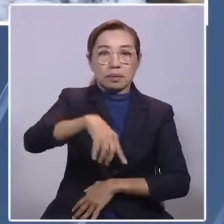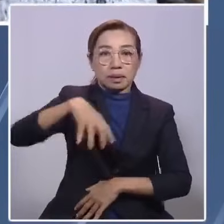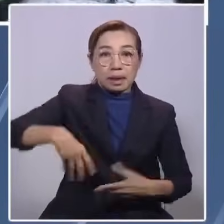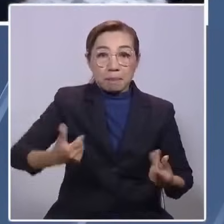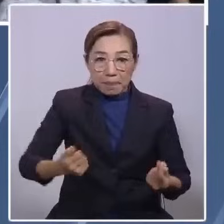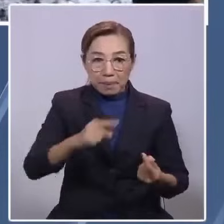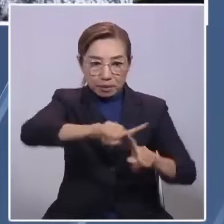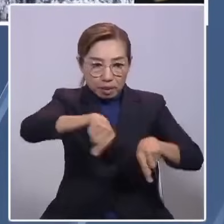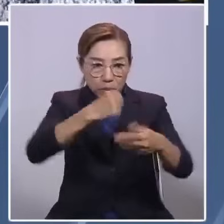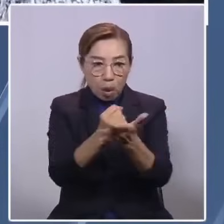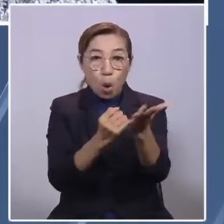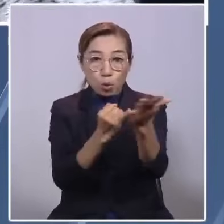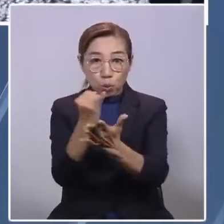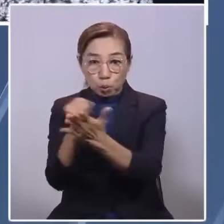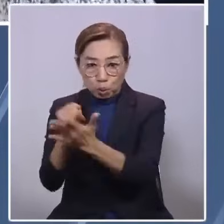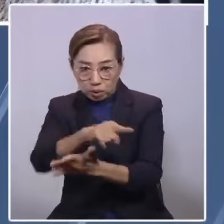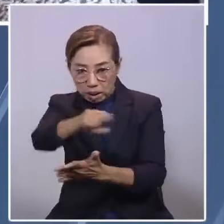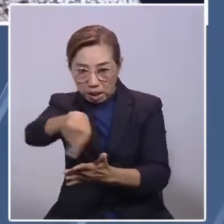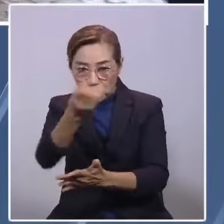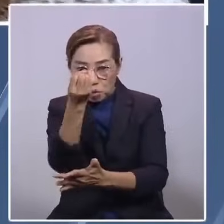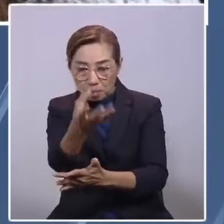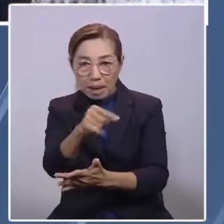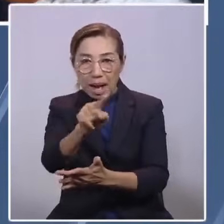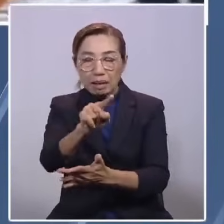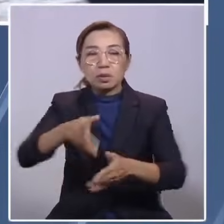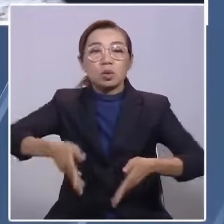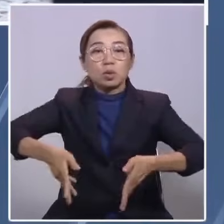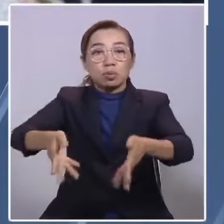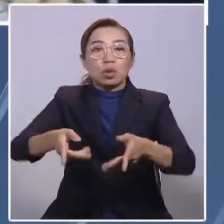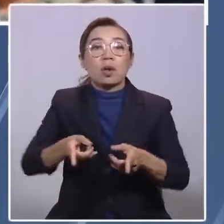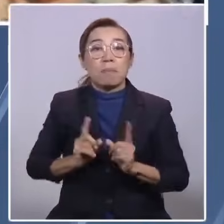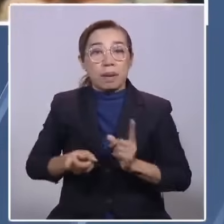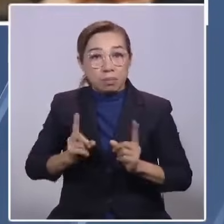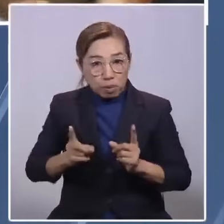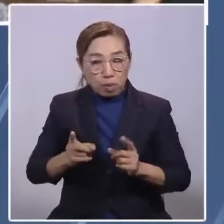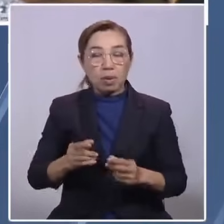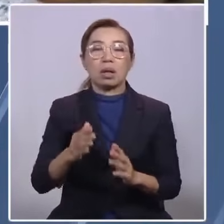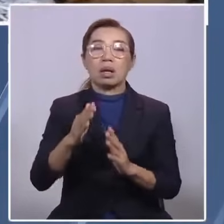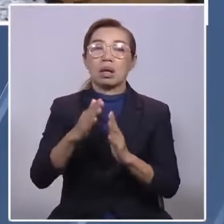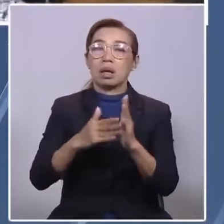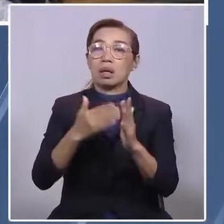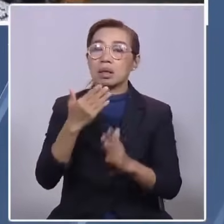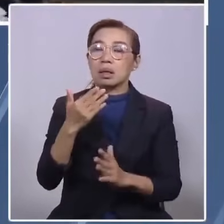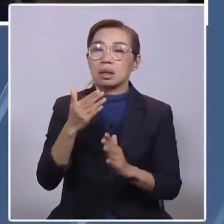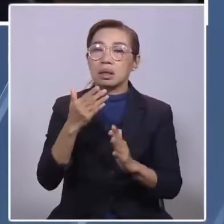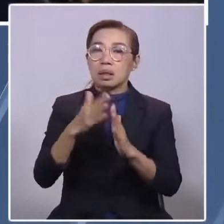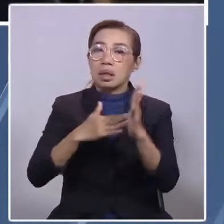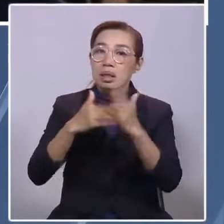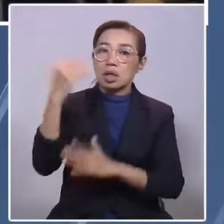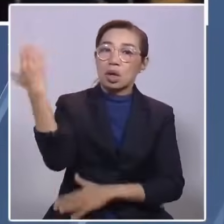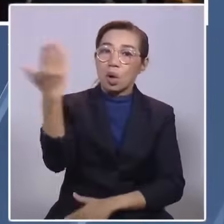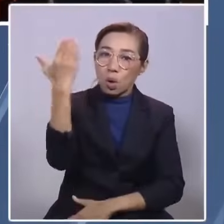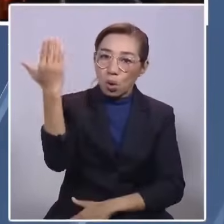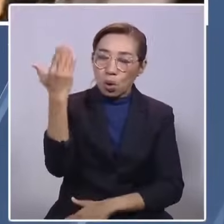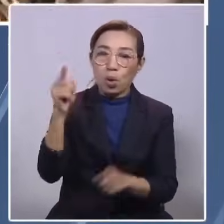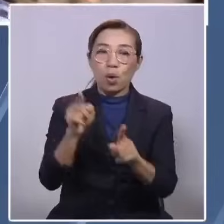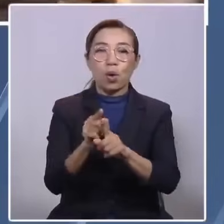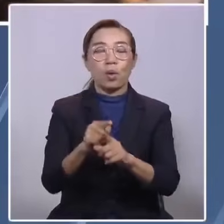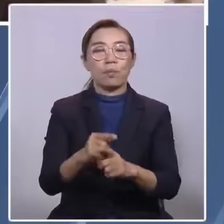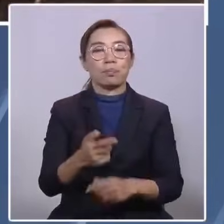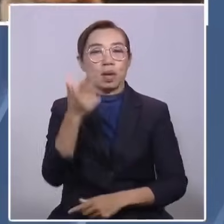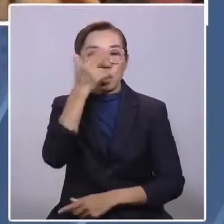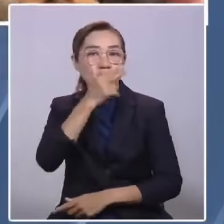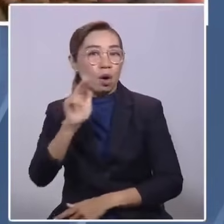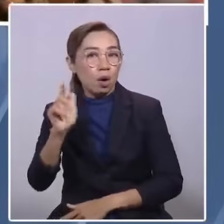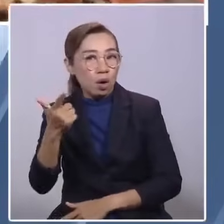รับอนุญาตเนี่ยส่วนใหญ่นะก็จะอยู่ในแถวย่านพัทพงษ์สีลมนะพวกเอกมัยทองหล่อเนี่ยแล้วก็รัชดาด้วยรัชดา